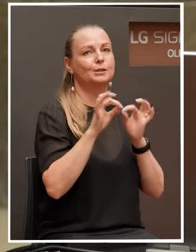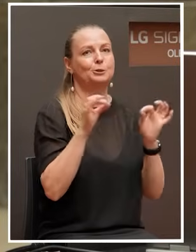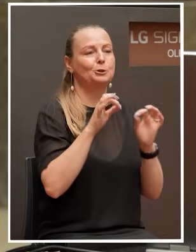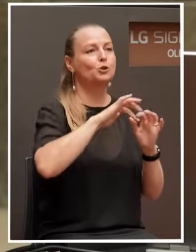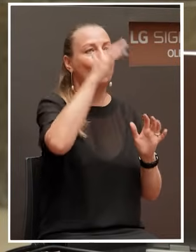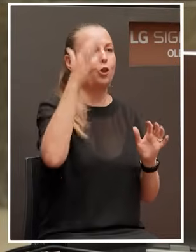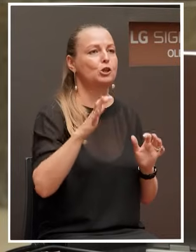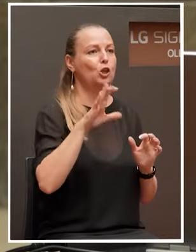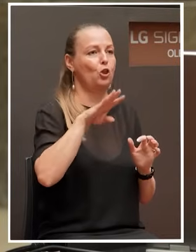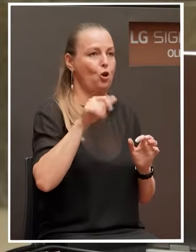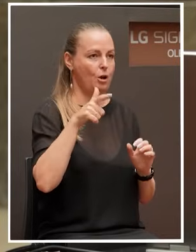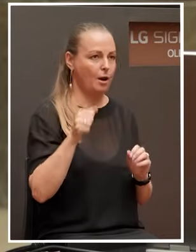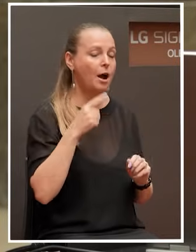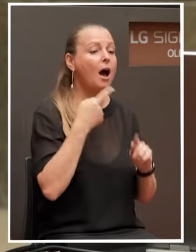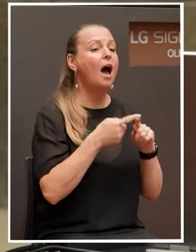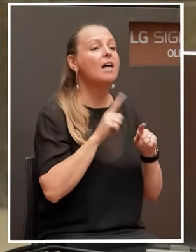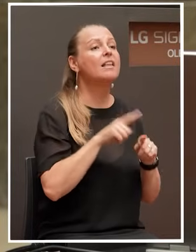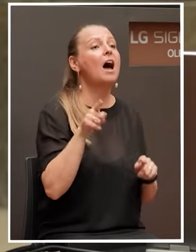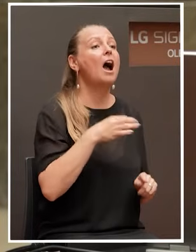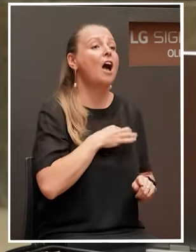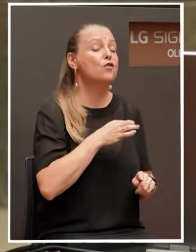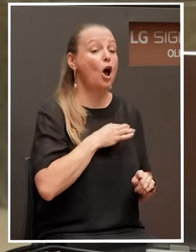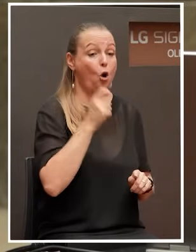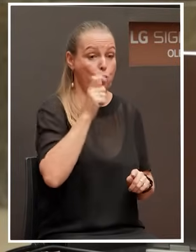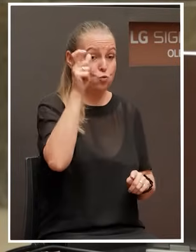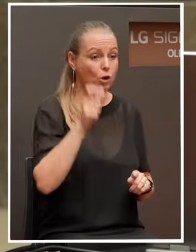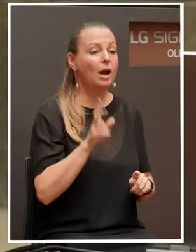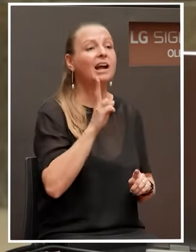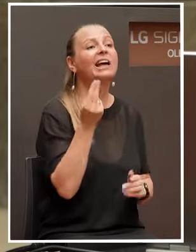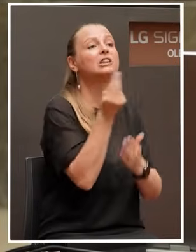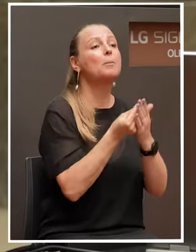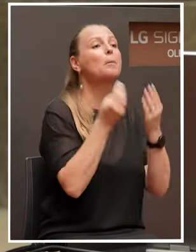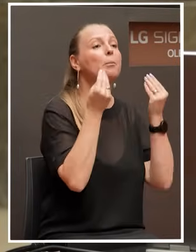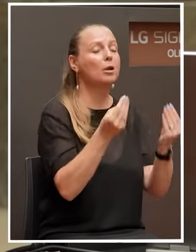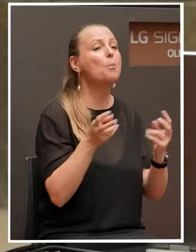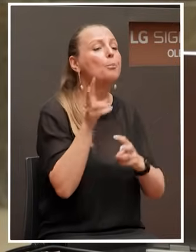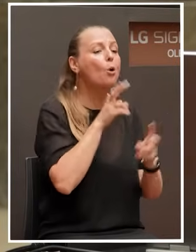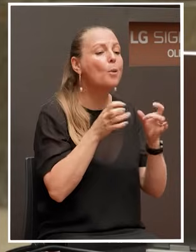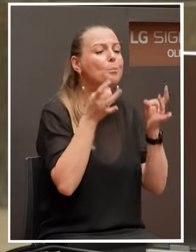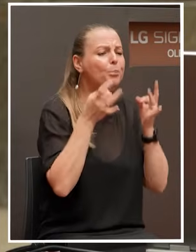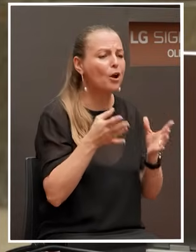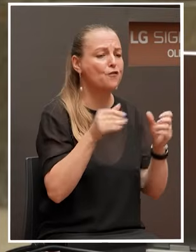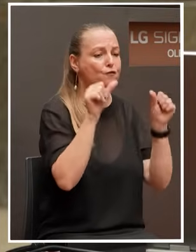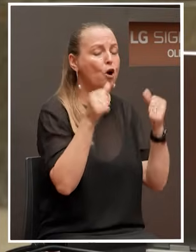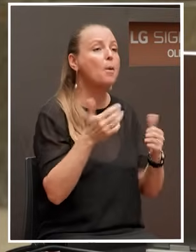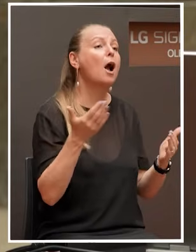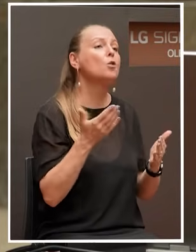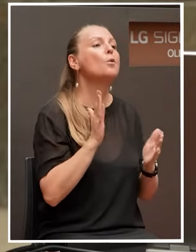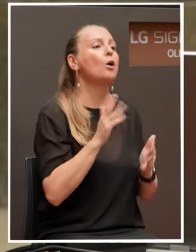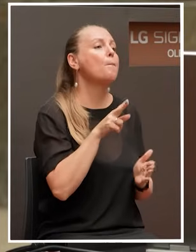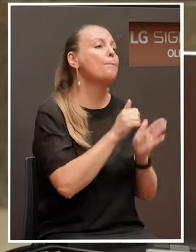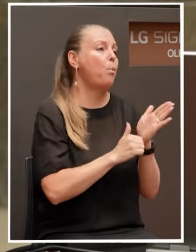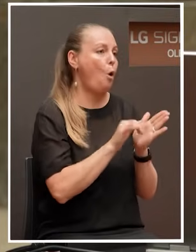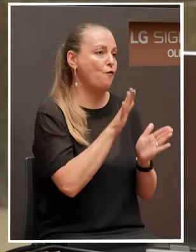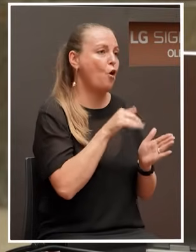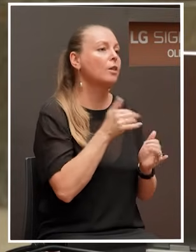серия характерна всевозрастающим равнодушием художника к изображаемому предмету, поисками простейших форм, служащих лишь предлогом